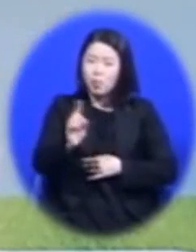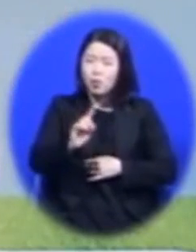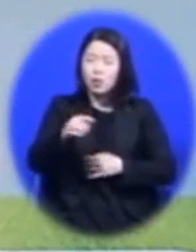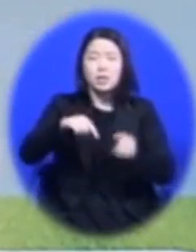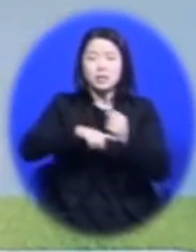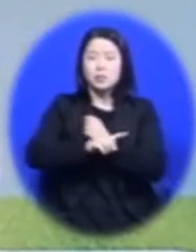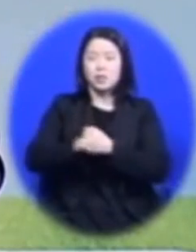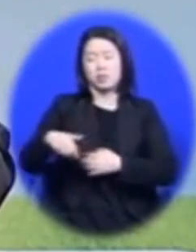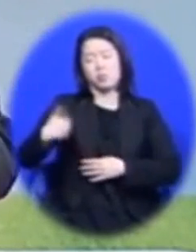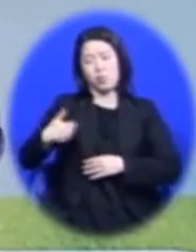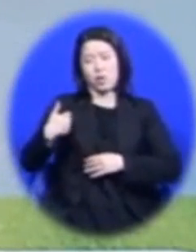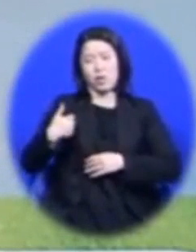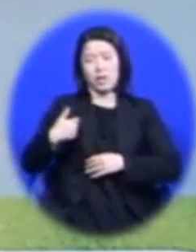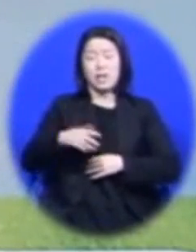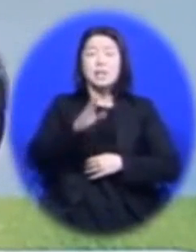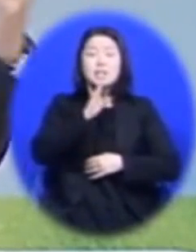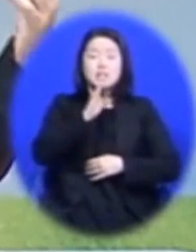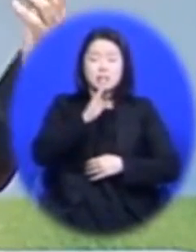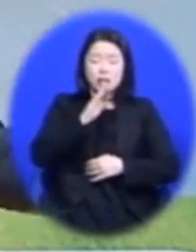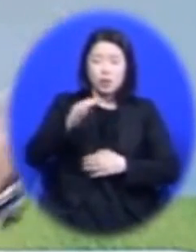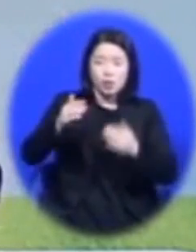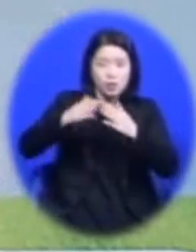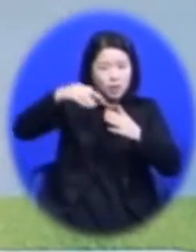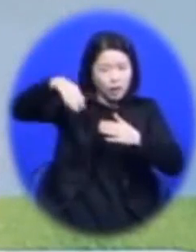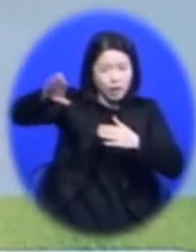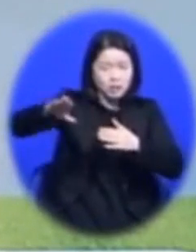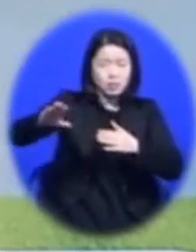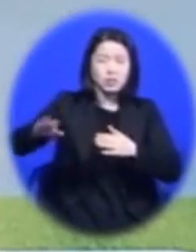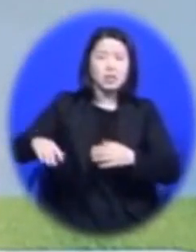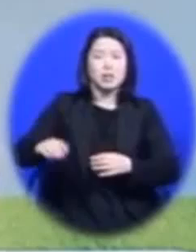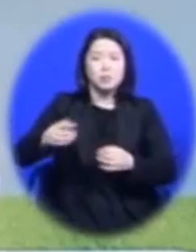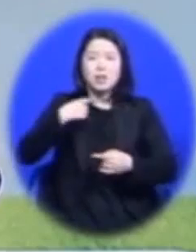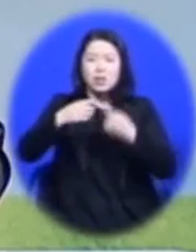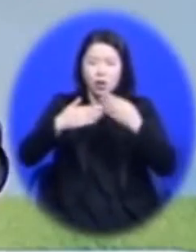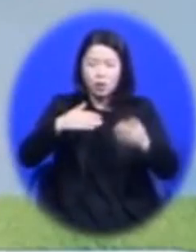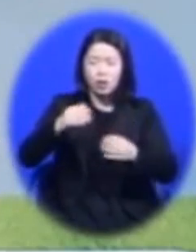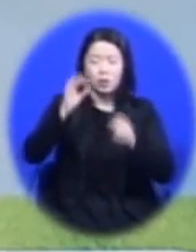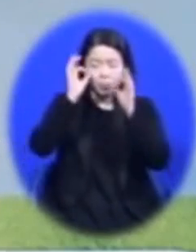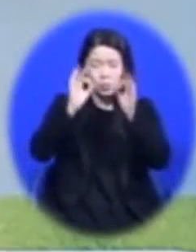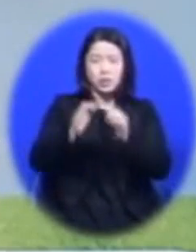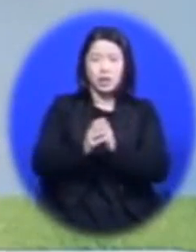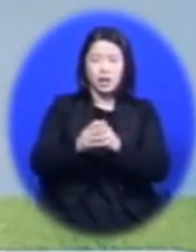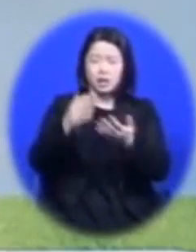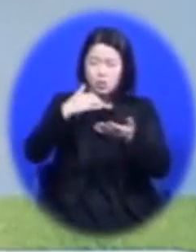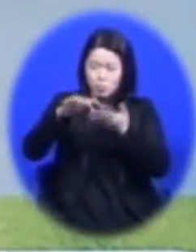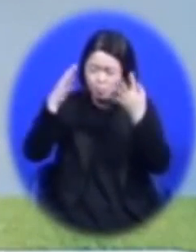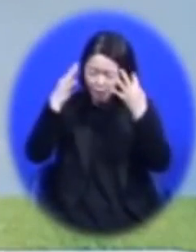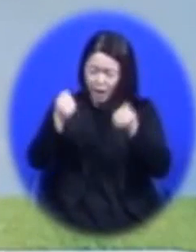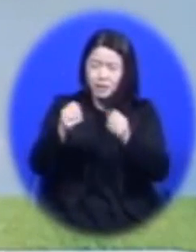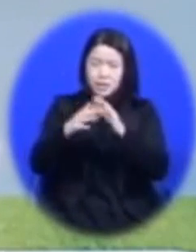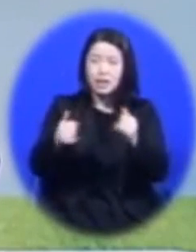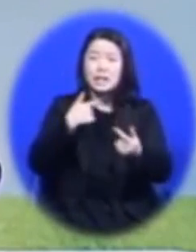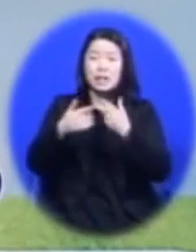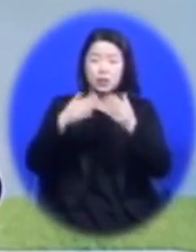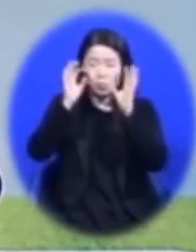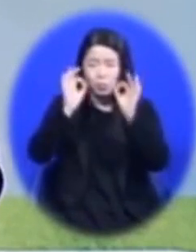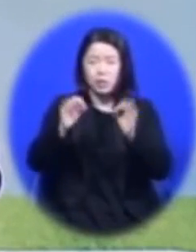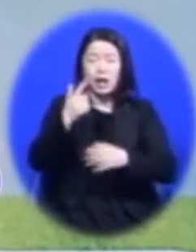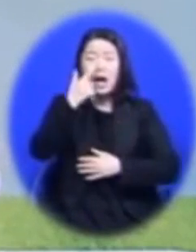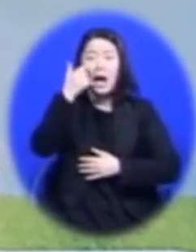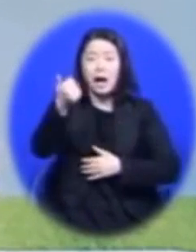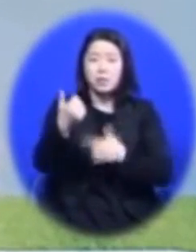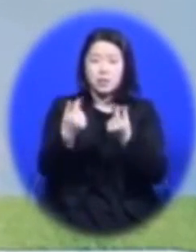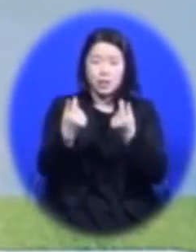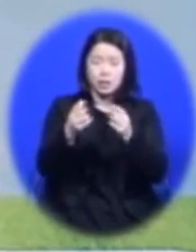의미하는지 몰랐습니다. 실제로 나가서 사람을 겪어보니까, 나가서 수많은 사람들을 겪어보니까 아버지 같은